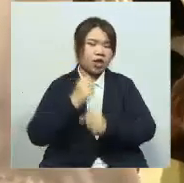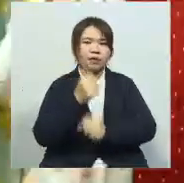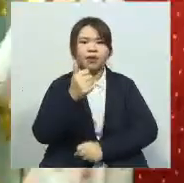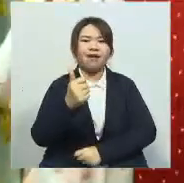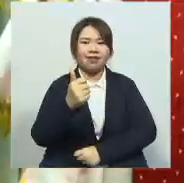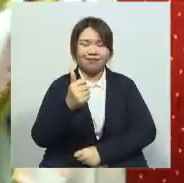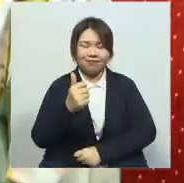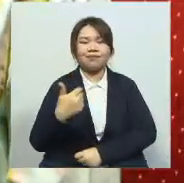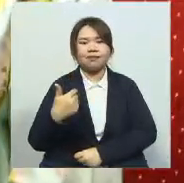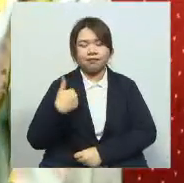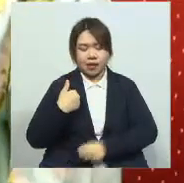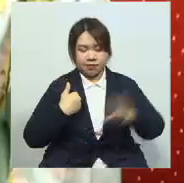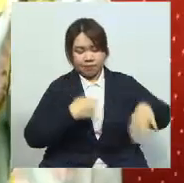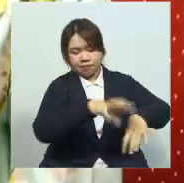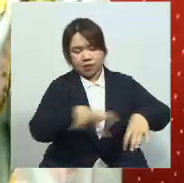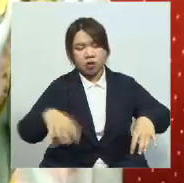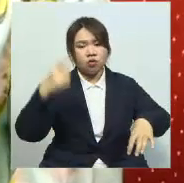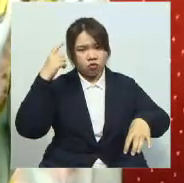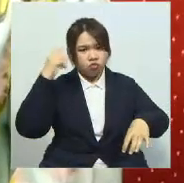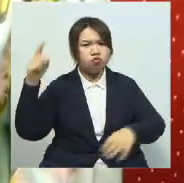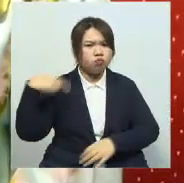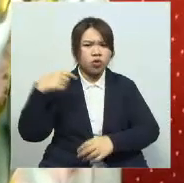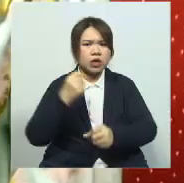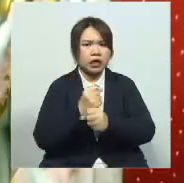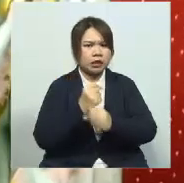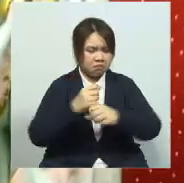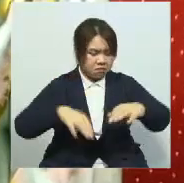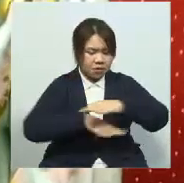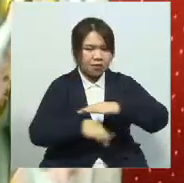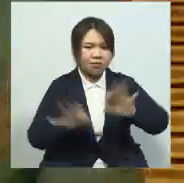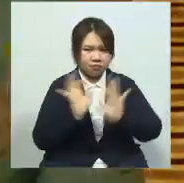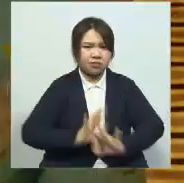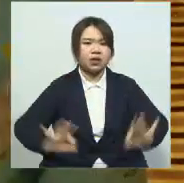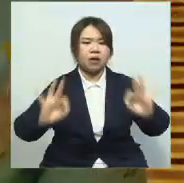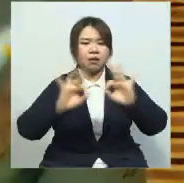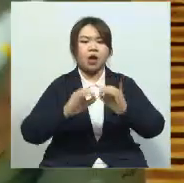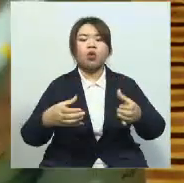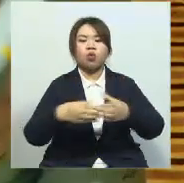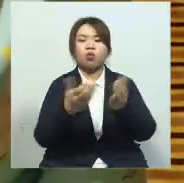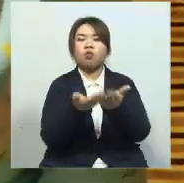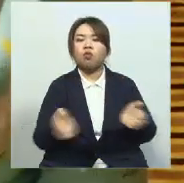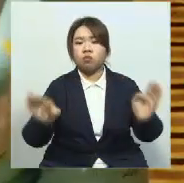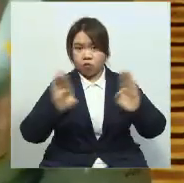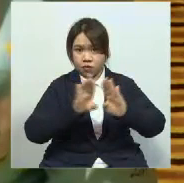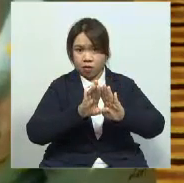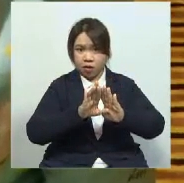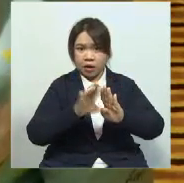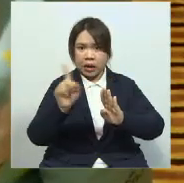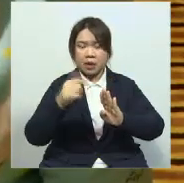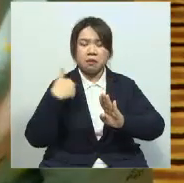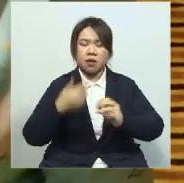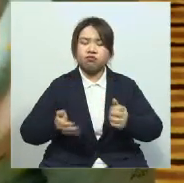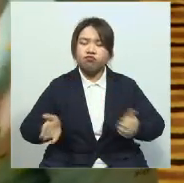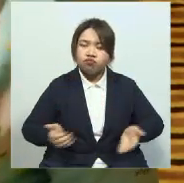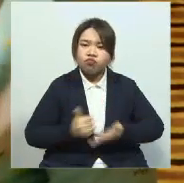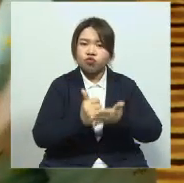สนับสนุนนะครับให้ทุกหน่วยงานเห็นถึงความสำคัญของสตรีที่เป็นรากฐานกำลังสำคัญของสถาบันครอบครัวอีกทั้งยังเป็นแรงผลักดันให้ส